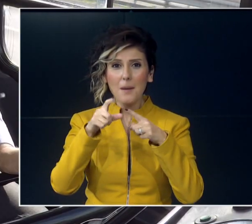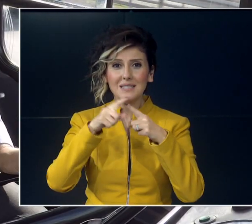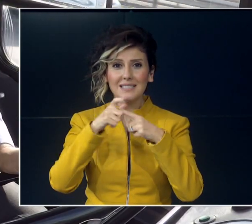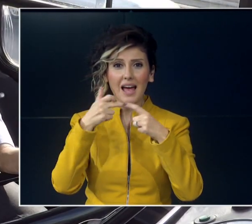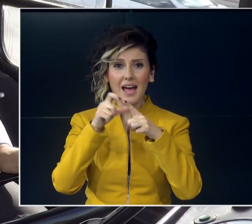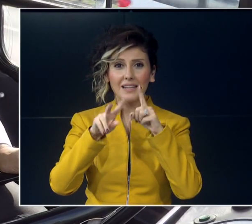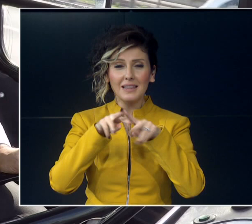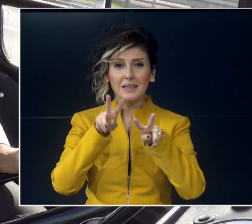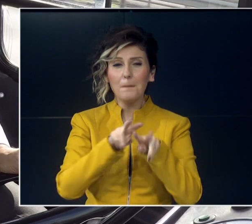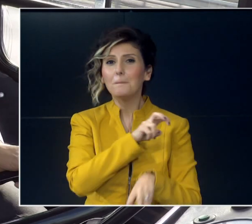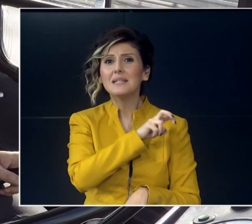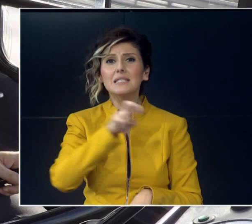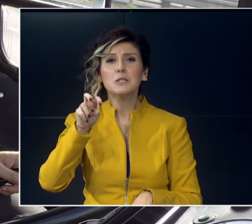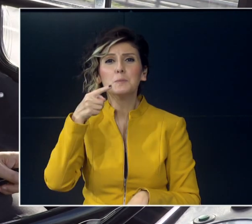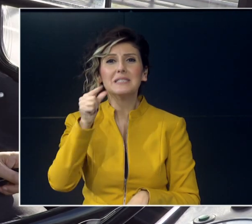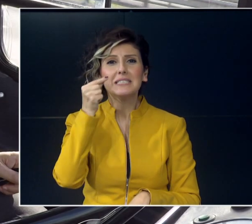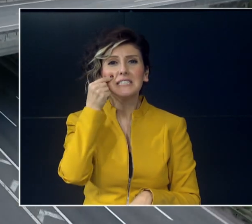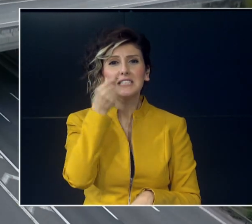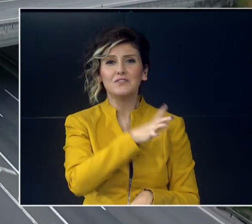o kadar.